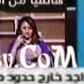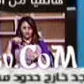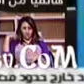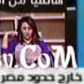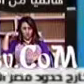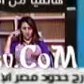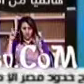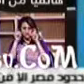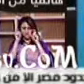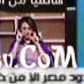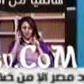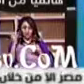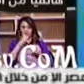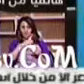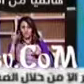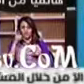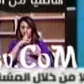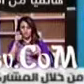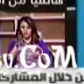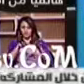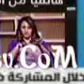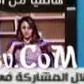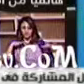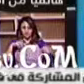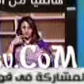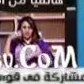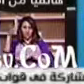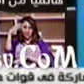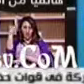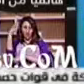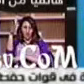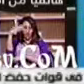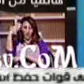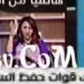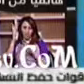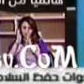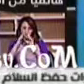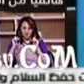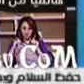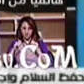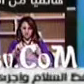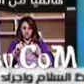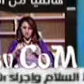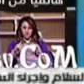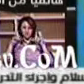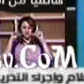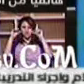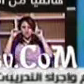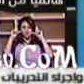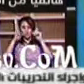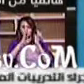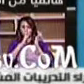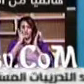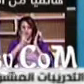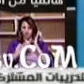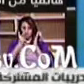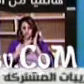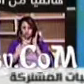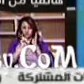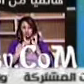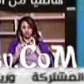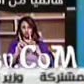مئات المتظاهرين يرفعون اعلام مصر و وصور حركه تمرد ا